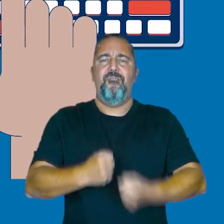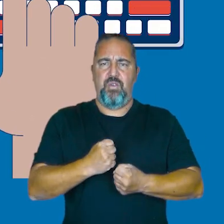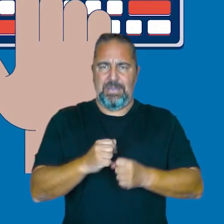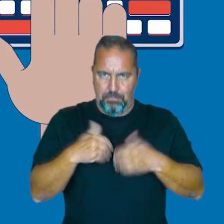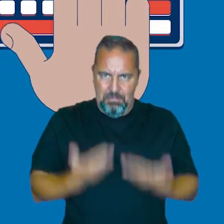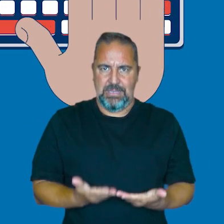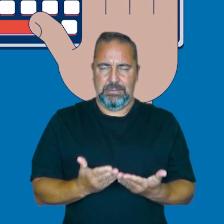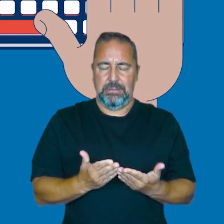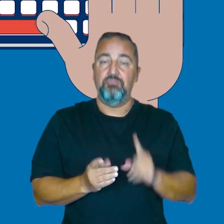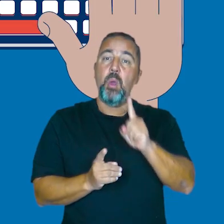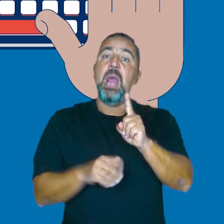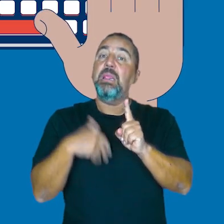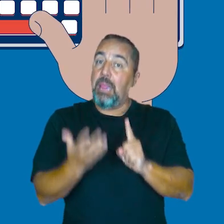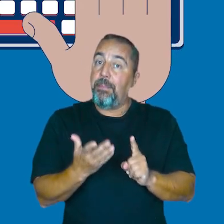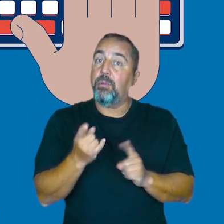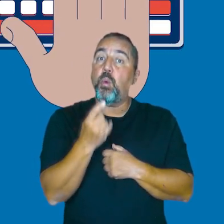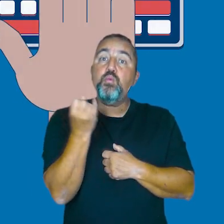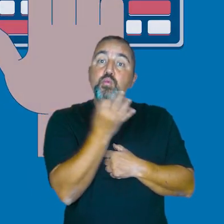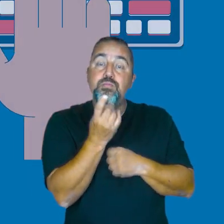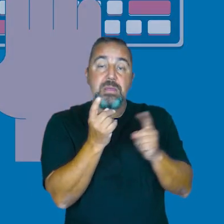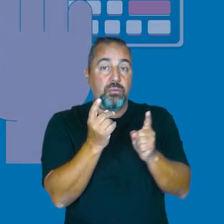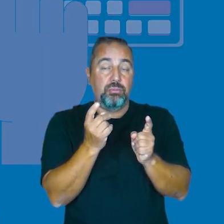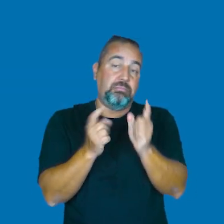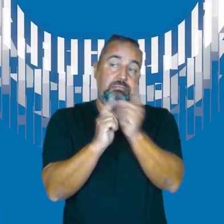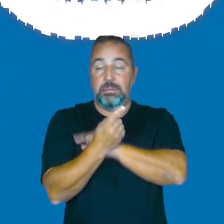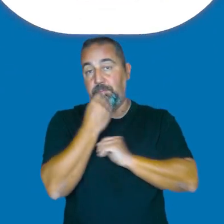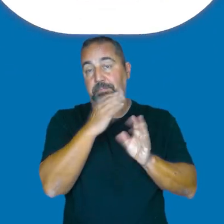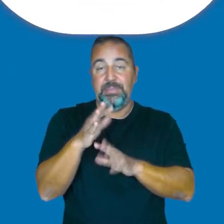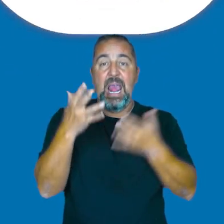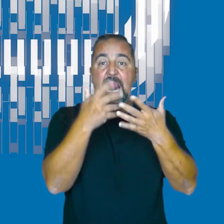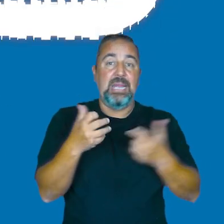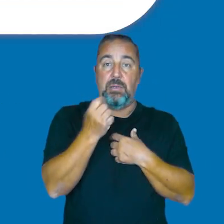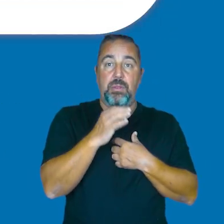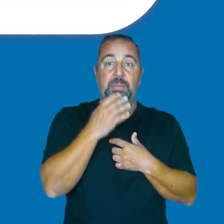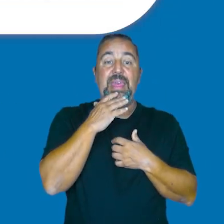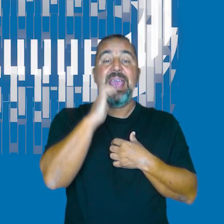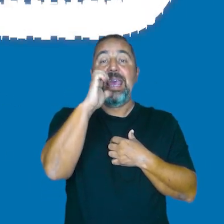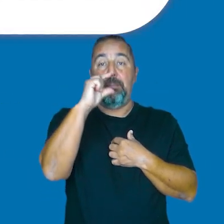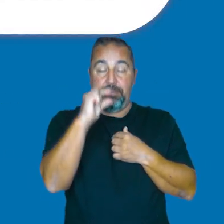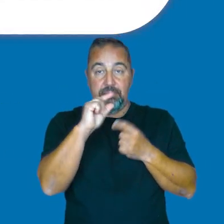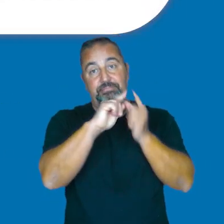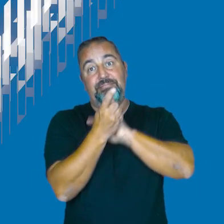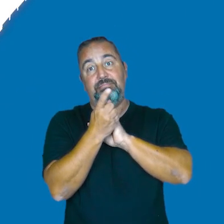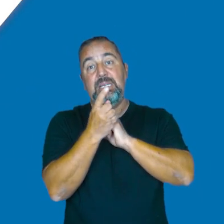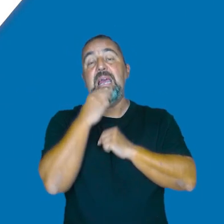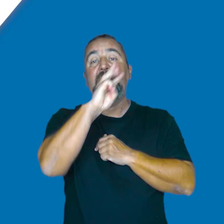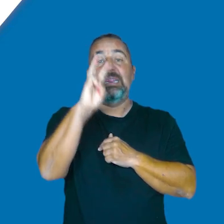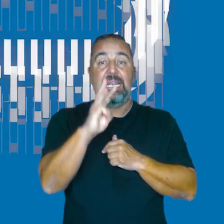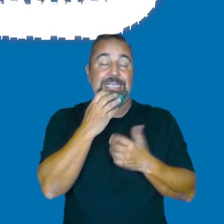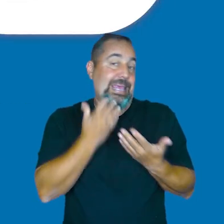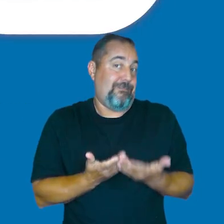gogor egiteko. Hiru, zenbakiak letren ordez ere erabil ditzakezu. Adibidez, xehea,